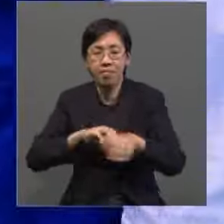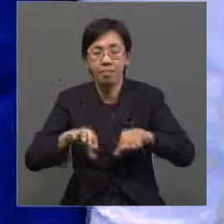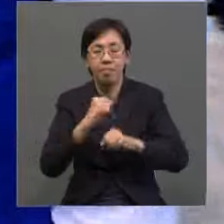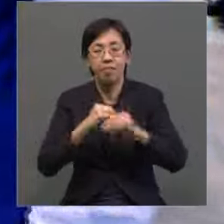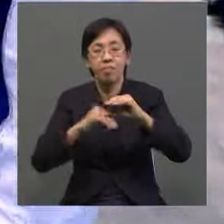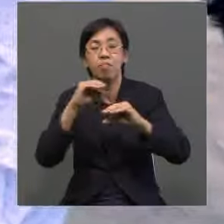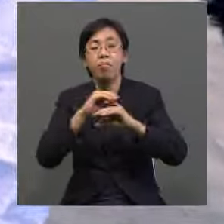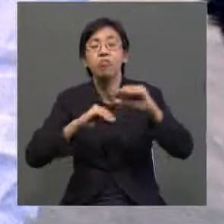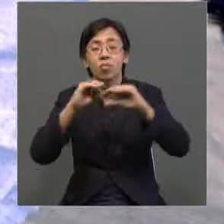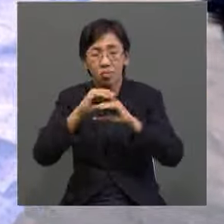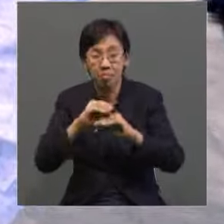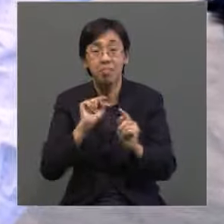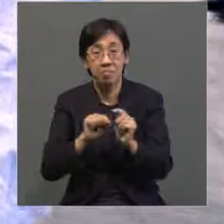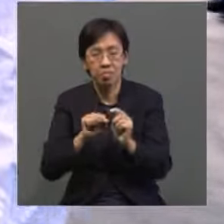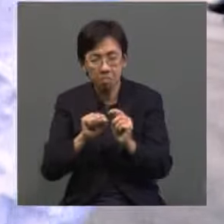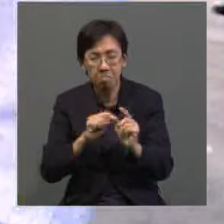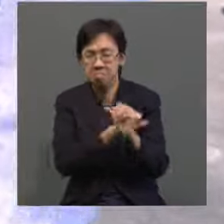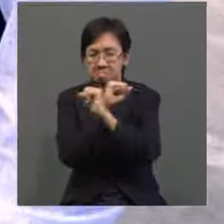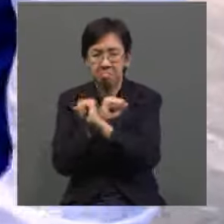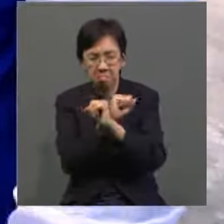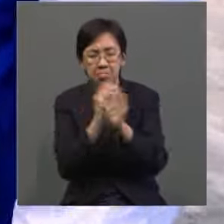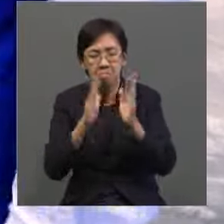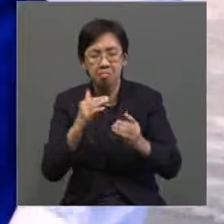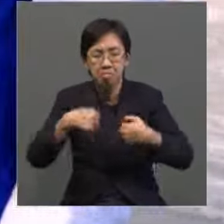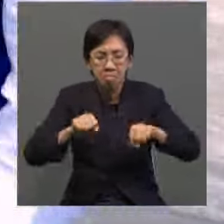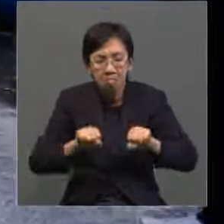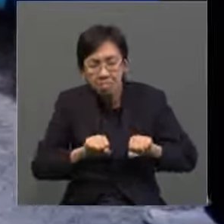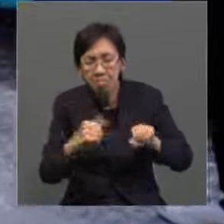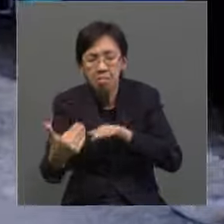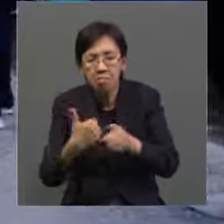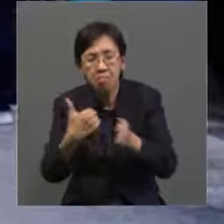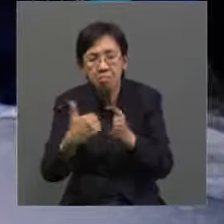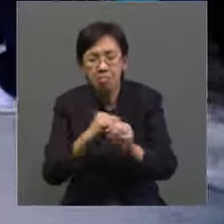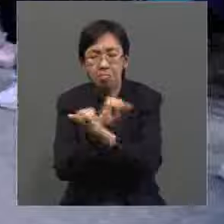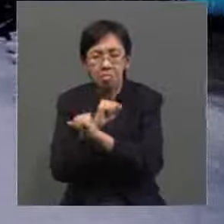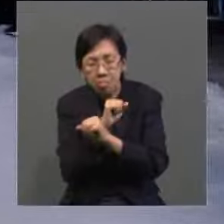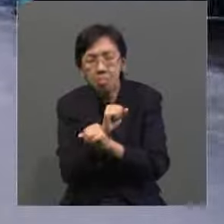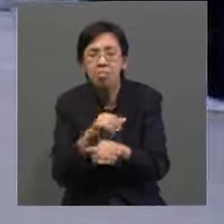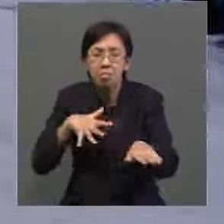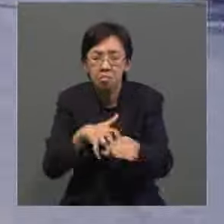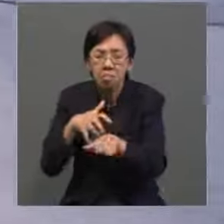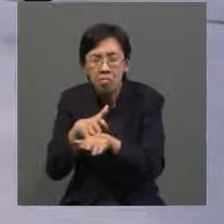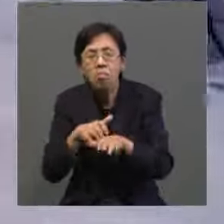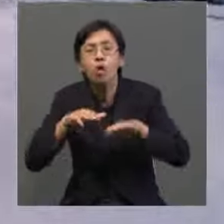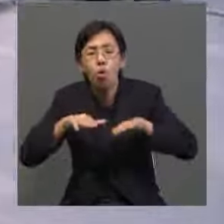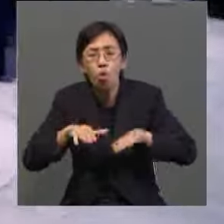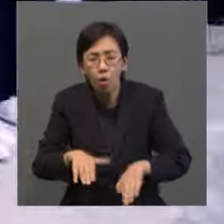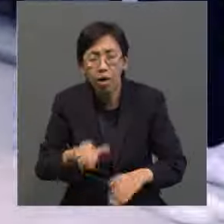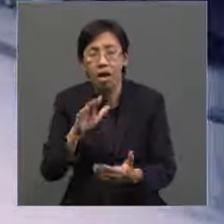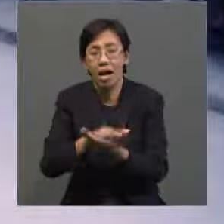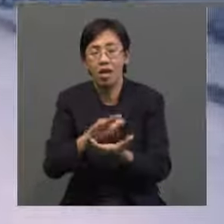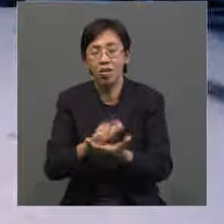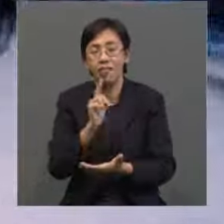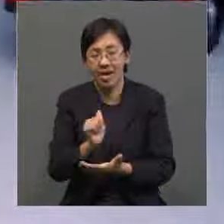การนาเคียนตำบลปลอดภัยเพื่อสร้างวินัยจราจรลดอุบัติเหตุและลดความสูญเสียโดยใช้โรงเรียน